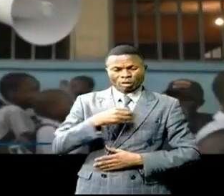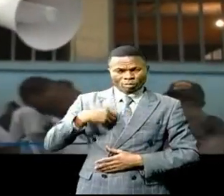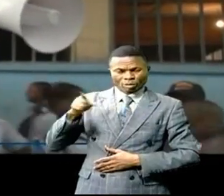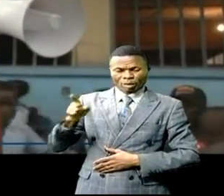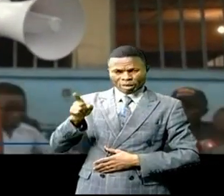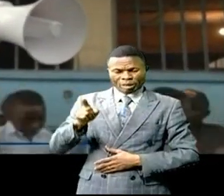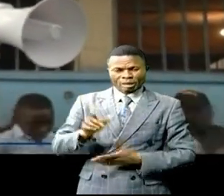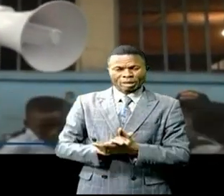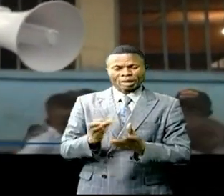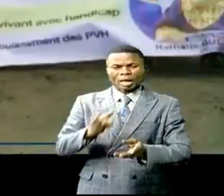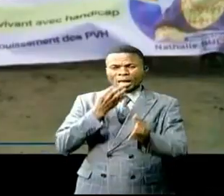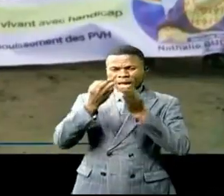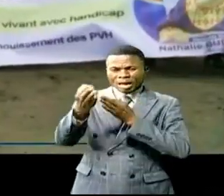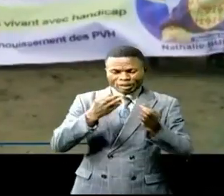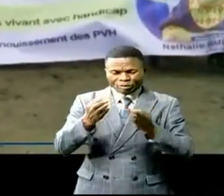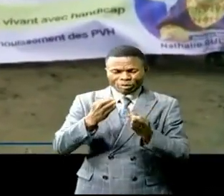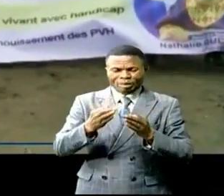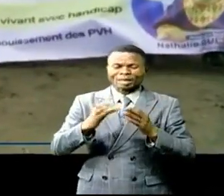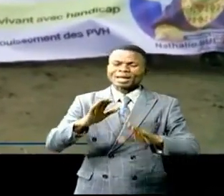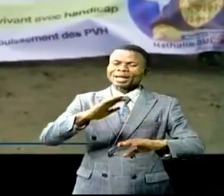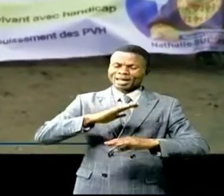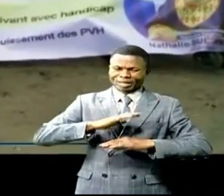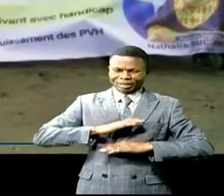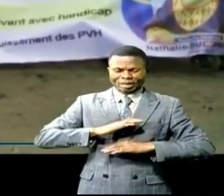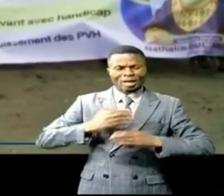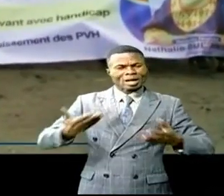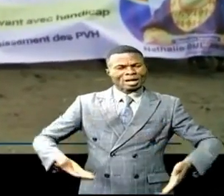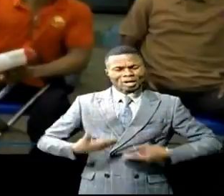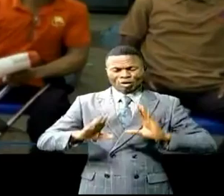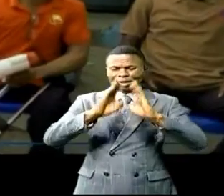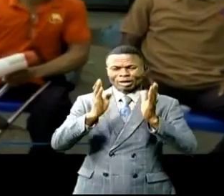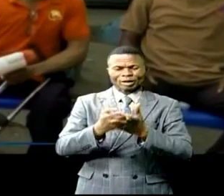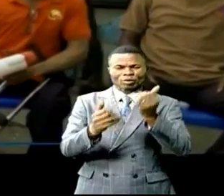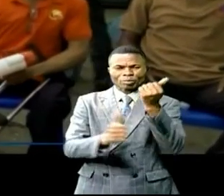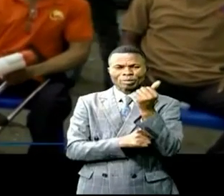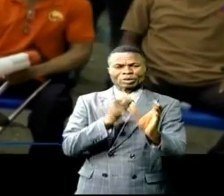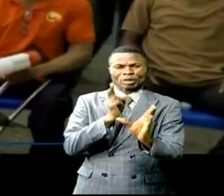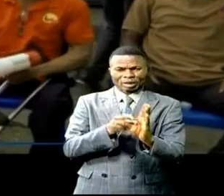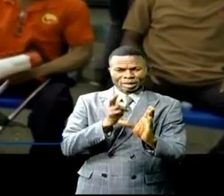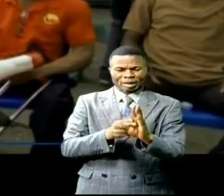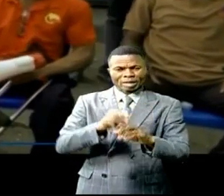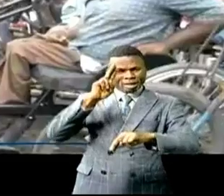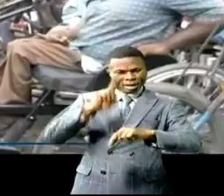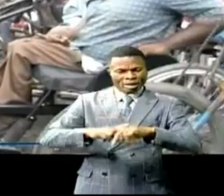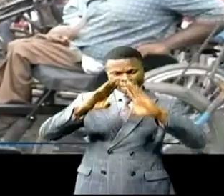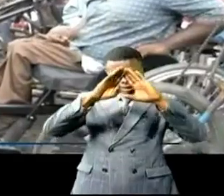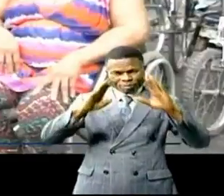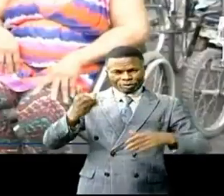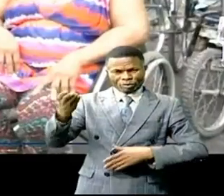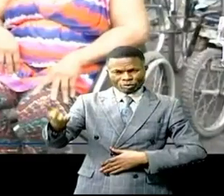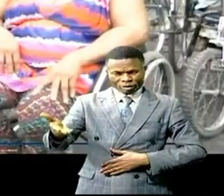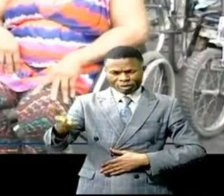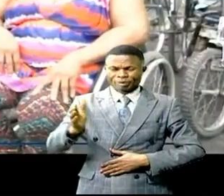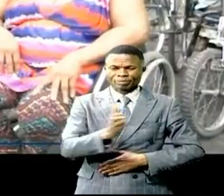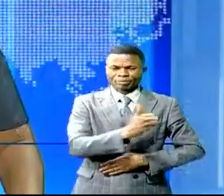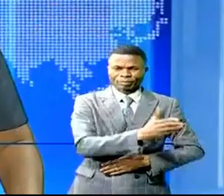venue apporter du sourire et un message de joie aux personnes vivant avec handicap internées dans ces centres d'accueil.